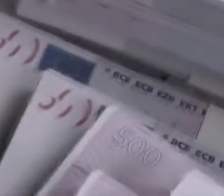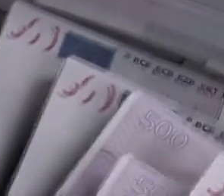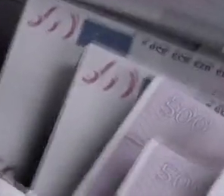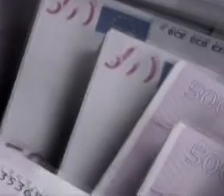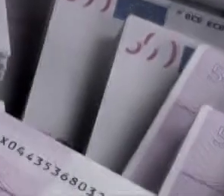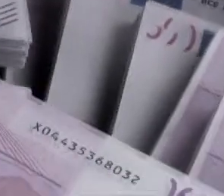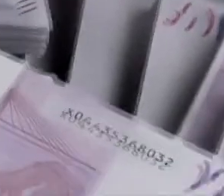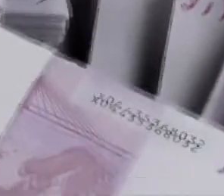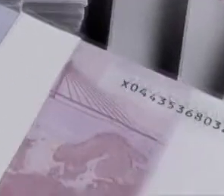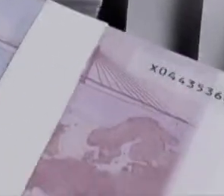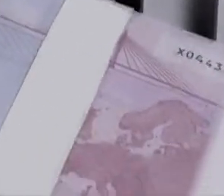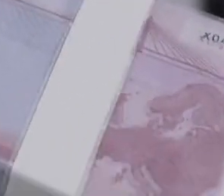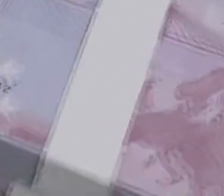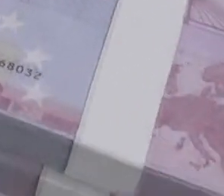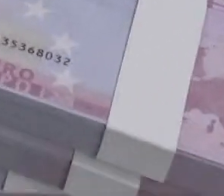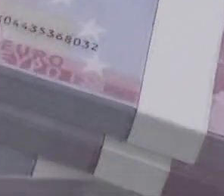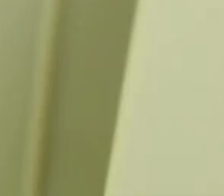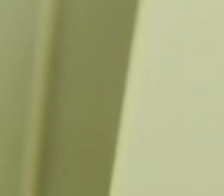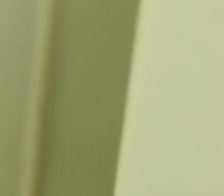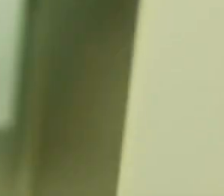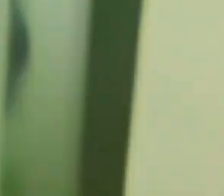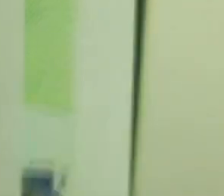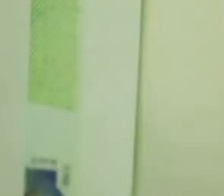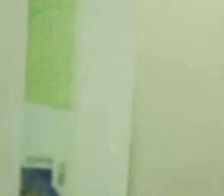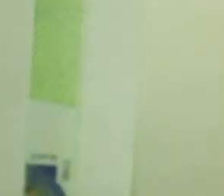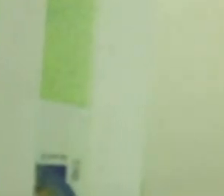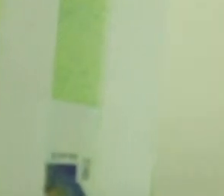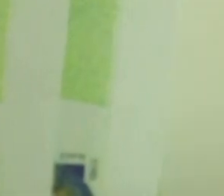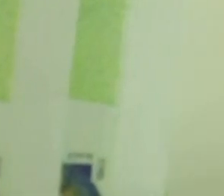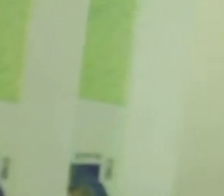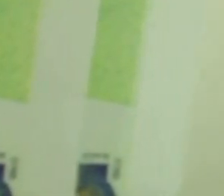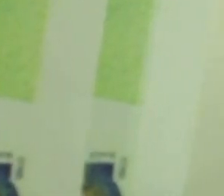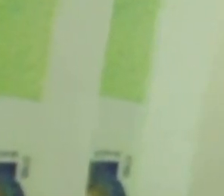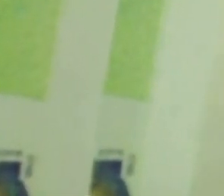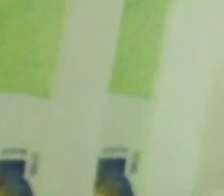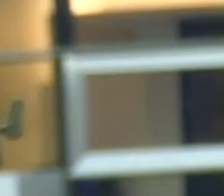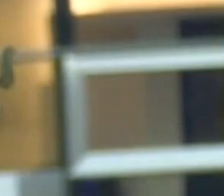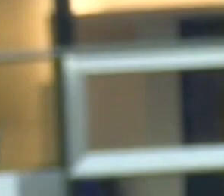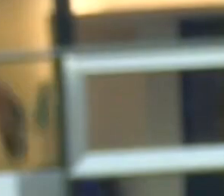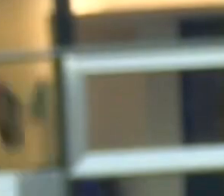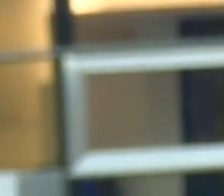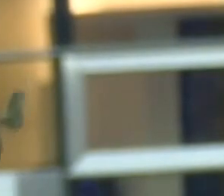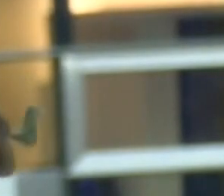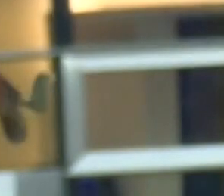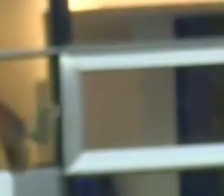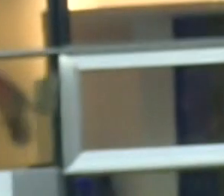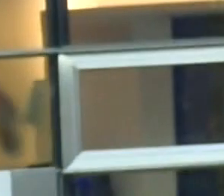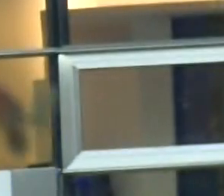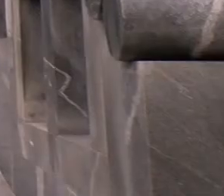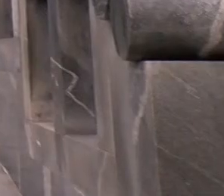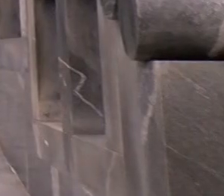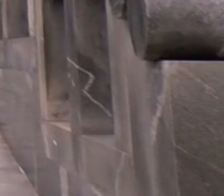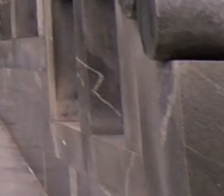evrov, se to objavi na portalu javnih naročil, če preseže vrednost 139 tisoč evrov, pa v uradnem listu Evropske